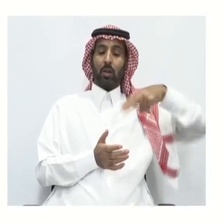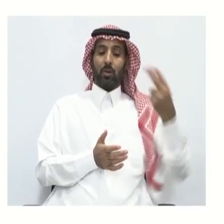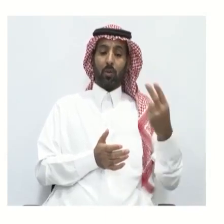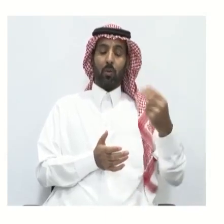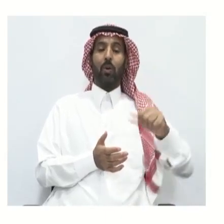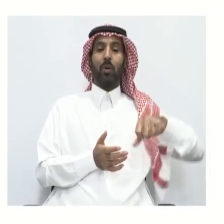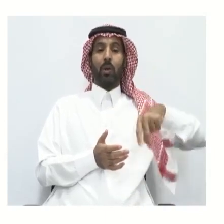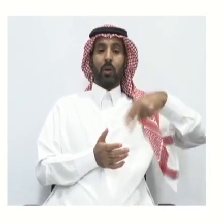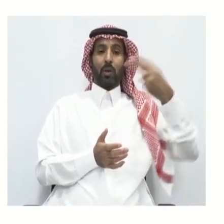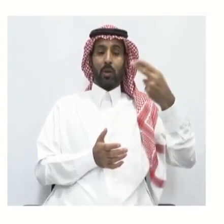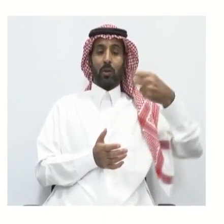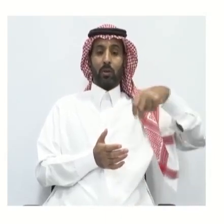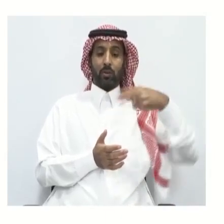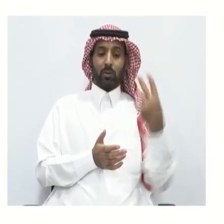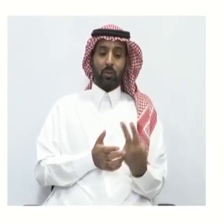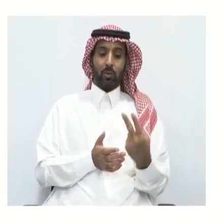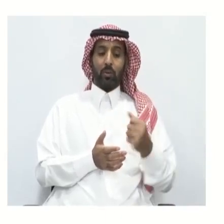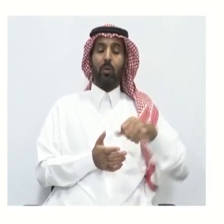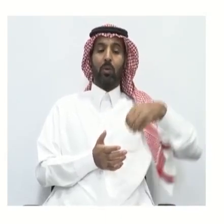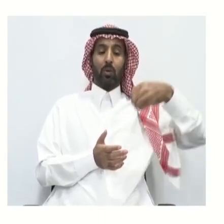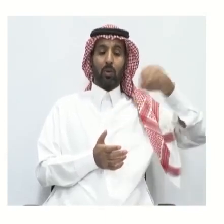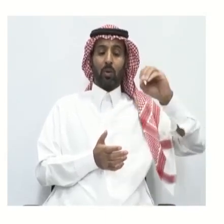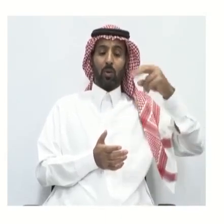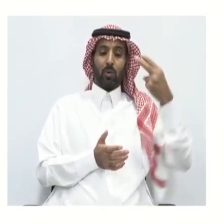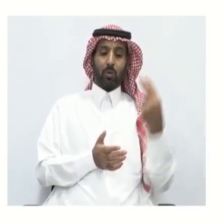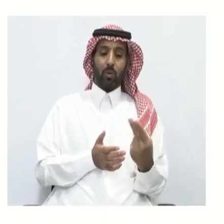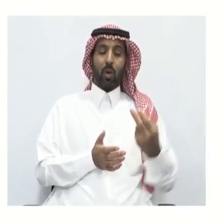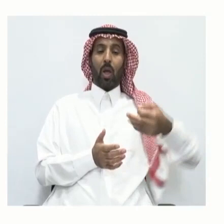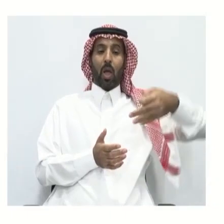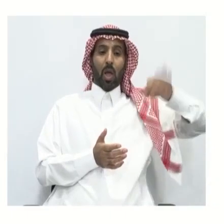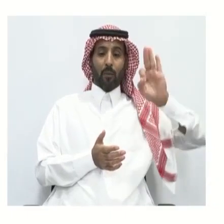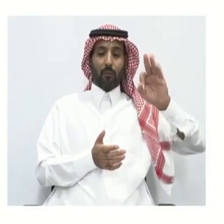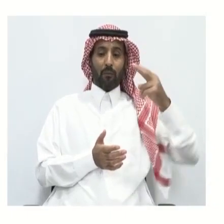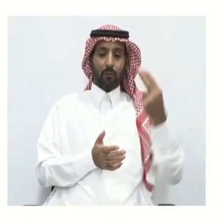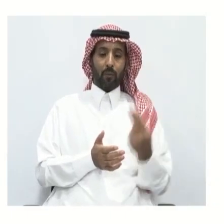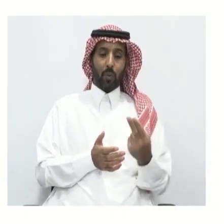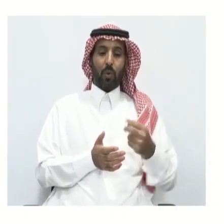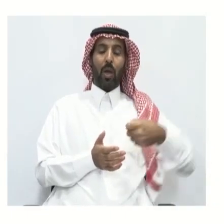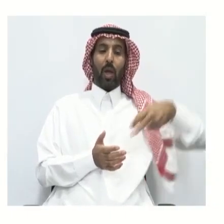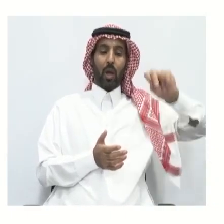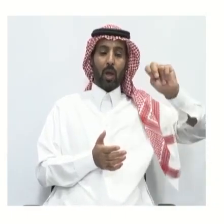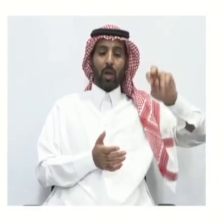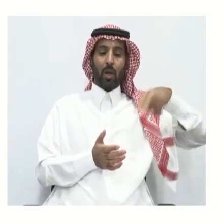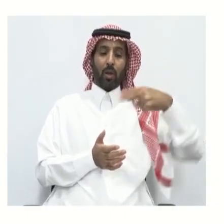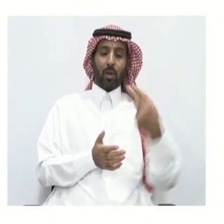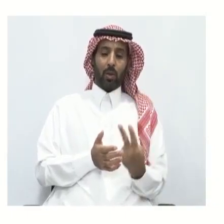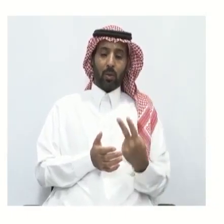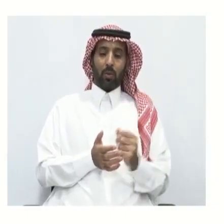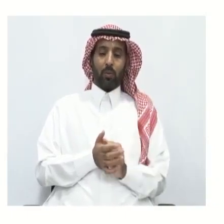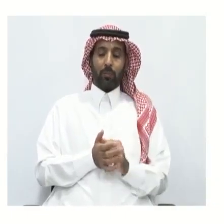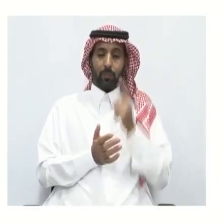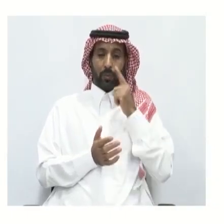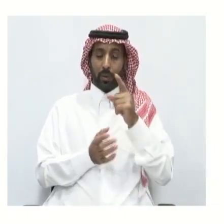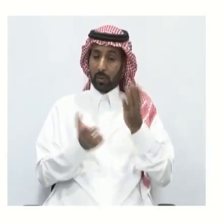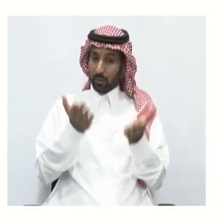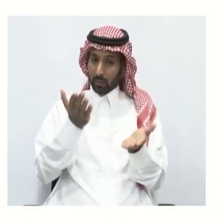او 2 وال اف 2 والانتو فهي تكتب بشكل ثنائي لذلك لابد ان نكتبها بهذه الطريقه في المعادلات حتى